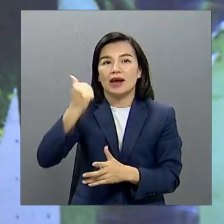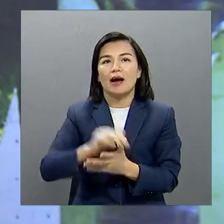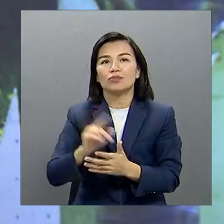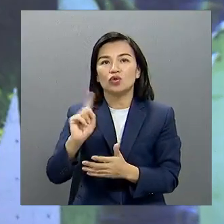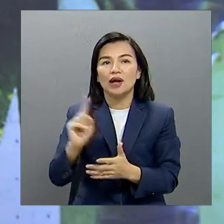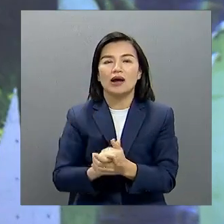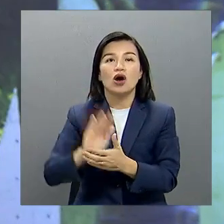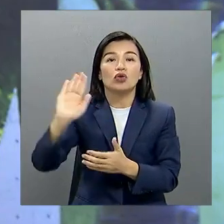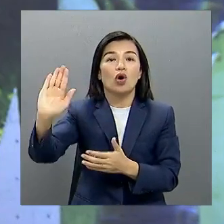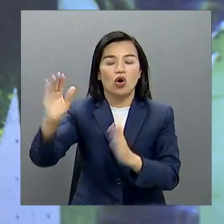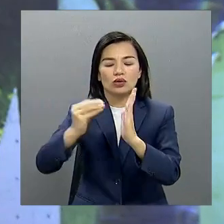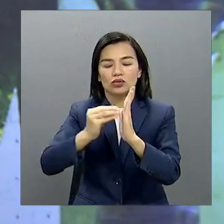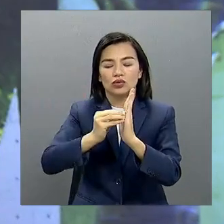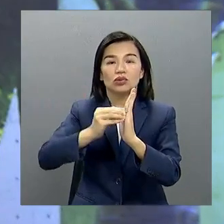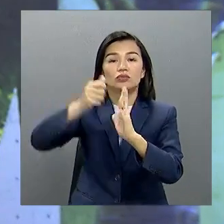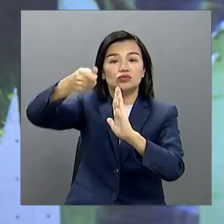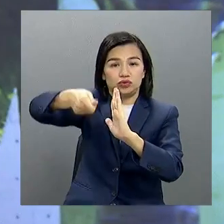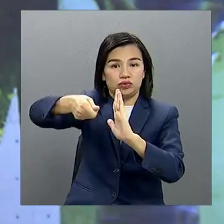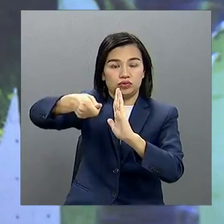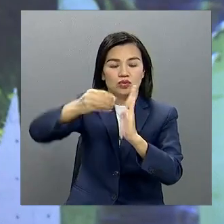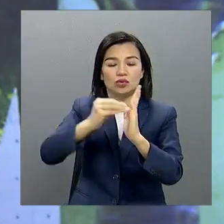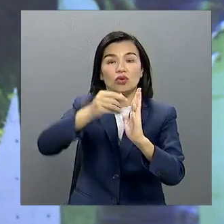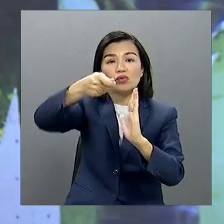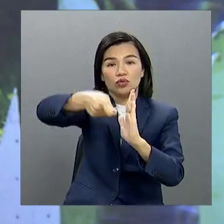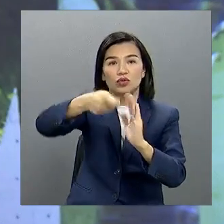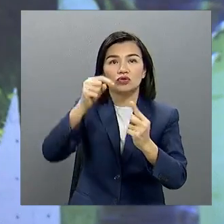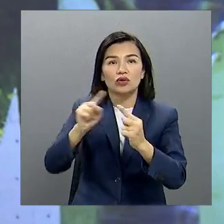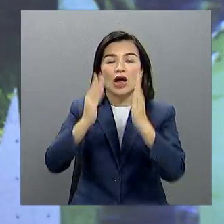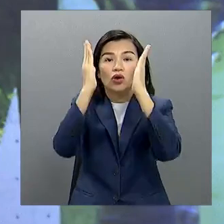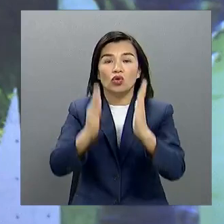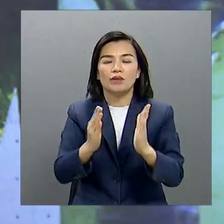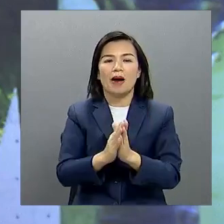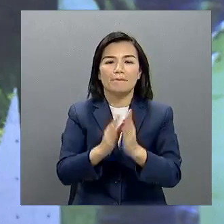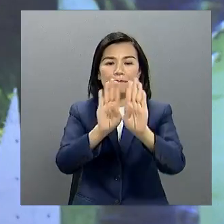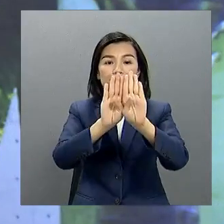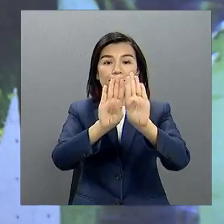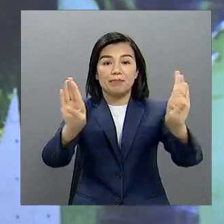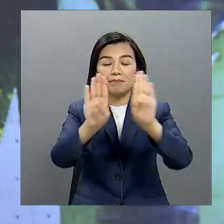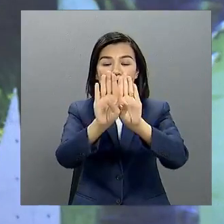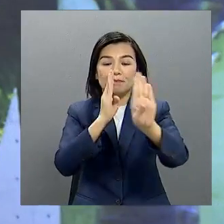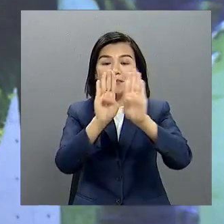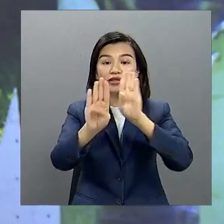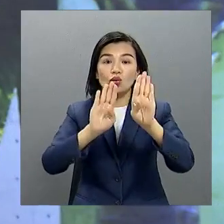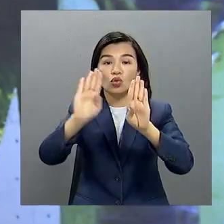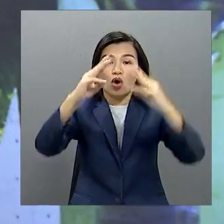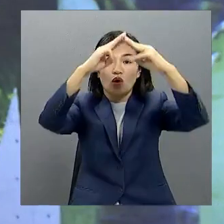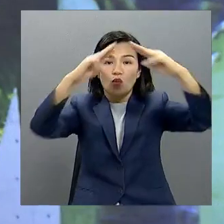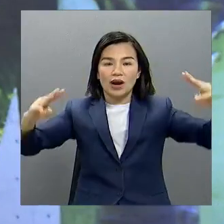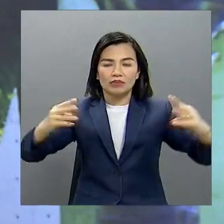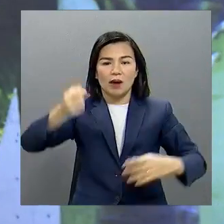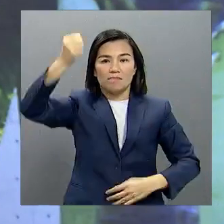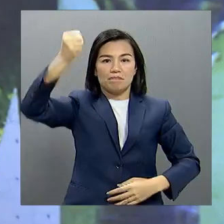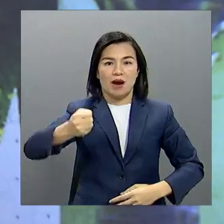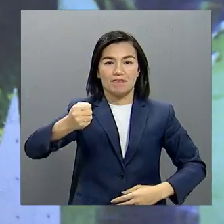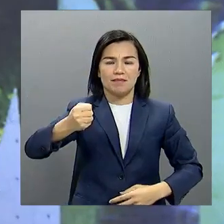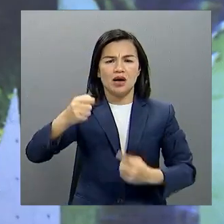ชสีมาพาไปชมทวารบานหรือว่าผู้เฝ้าประตูวัดวาอารามที่มีดีไซน์เป็นทหารจีนค่ะทวารบานที่